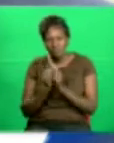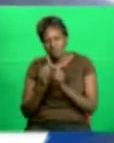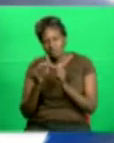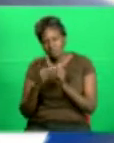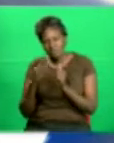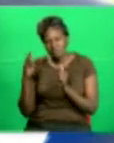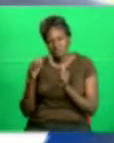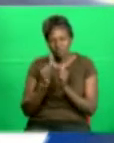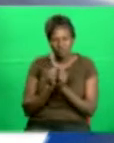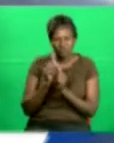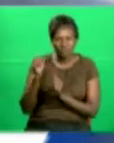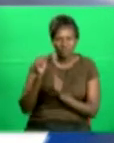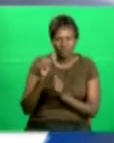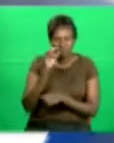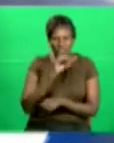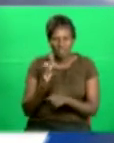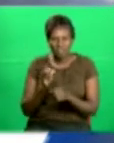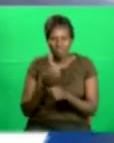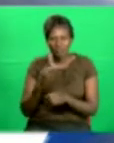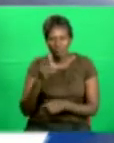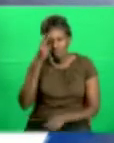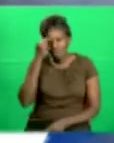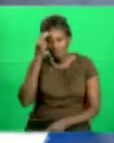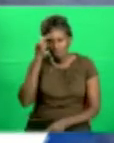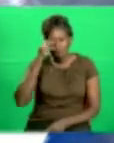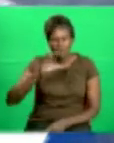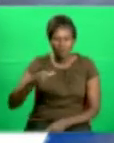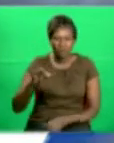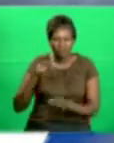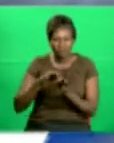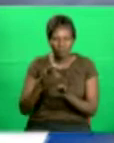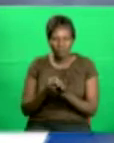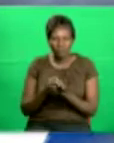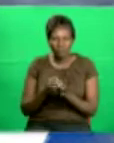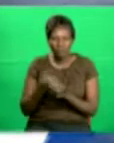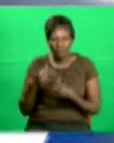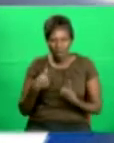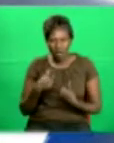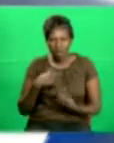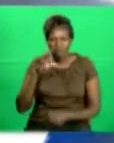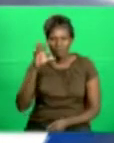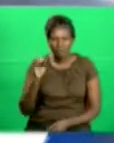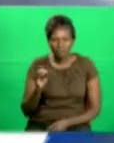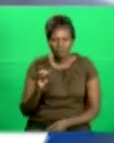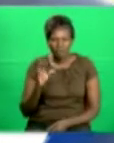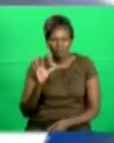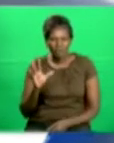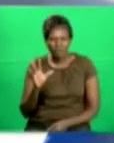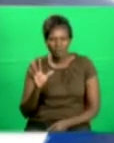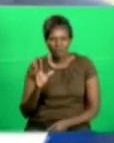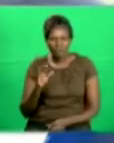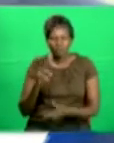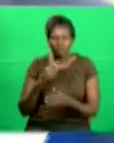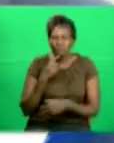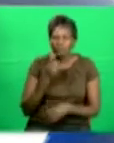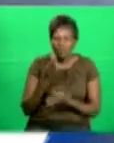15 to 19% ya kura ya Narok County. Sasa ile mimi niko na karibu 55. So tukiongeza